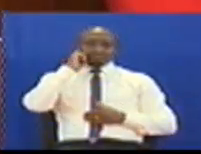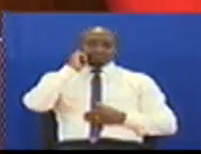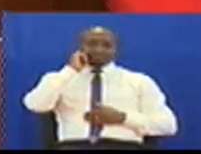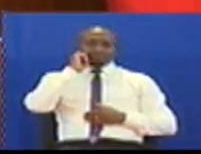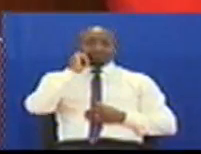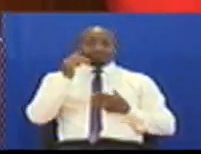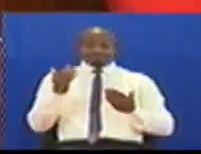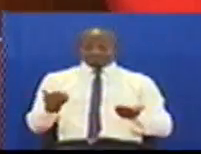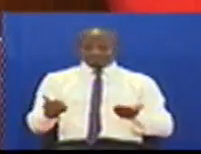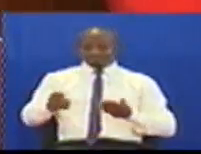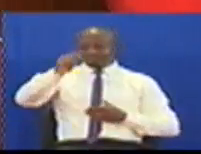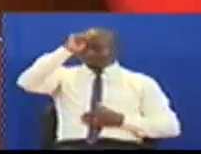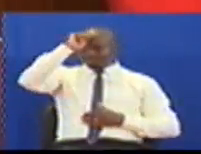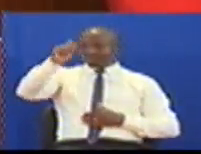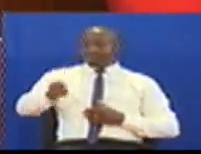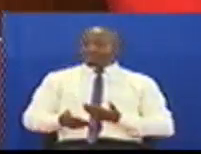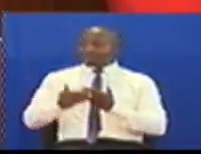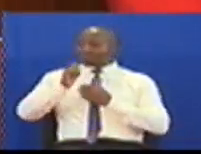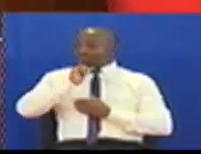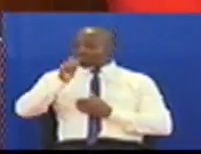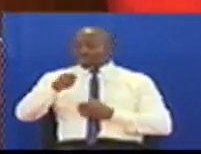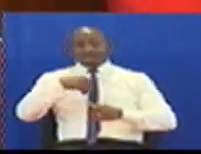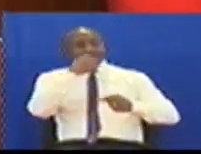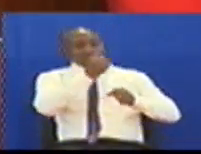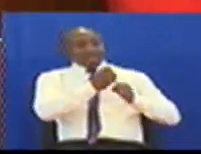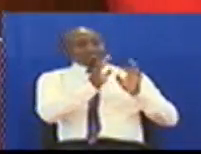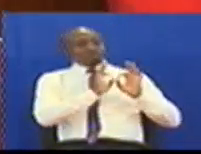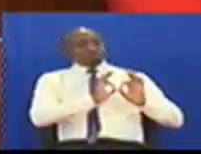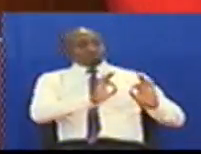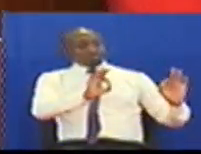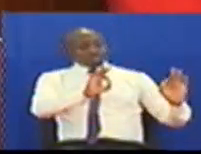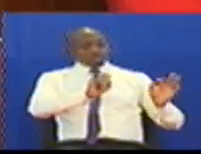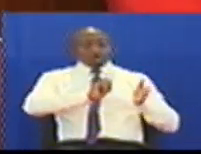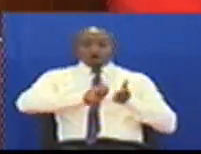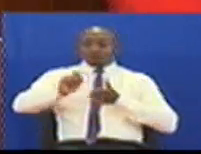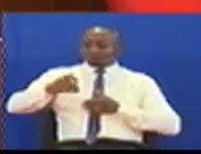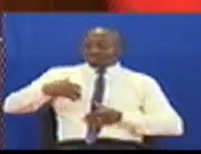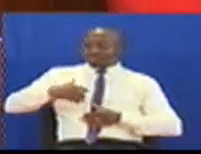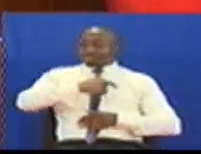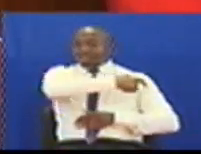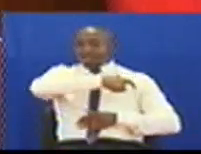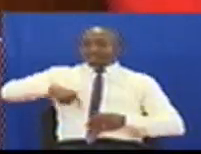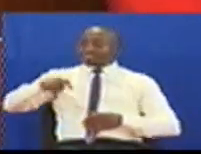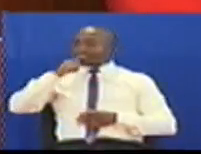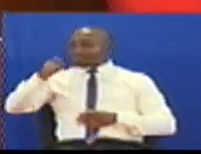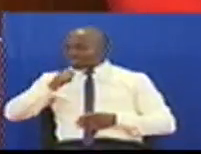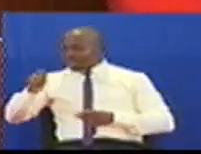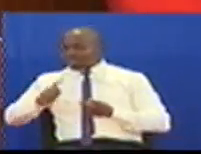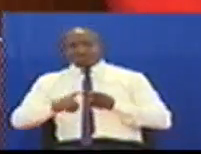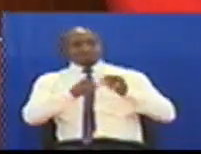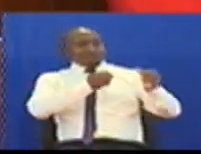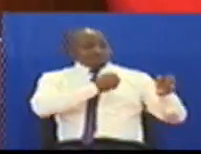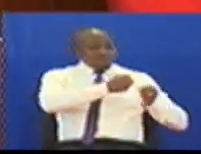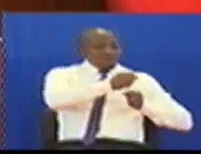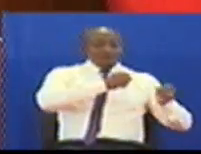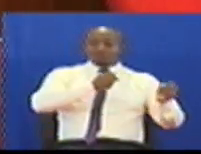Mheshimiwa Naibu Spika, pamoja na kazi nzuri sana inayofanywa na ofisi ya Rais TAMISEMI, pamoja na mapambano tunaendelea nayo ya ugonjwa